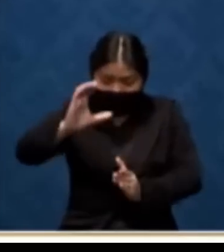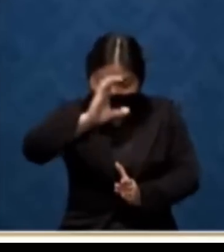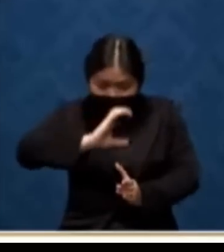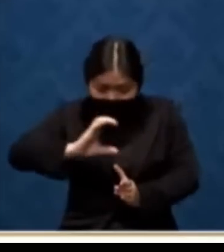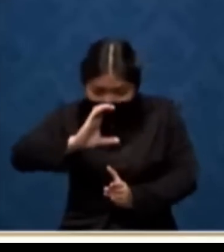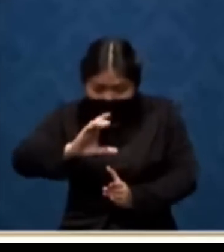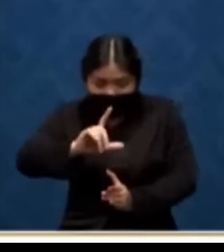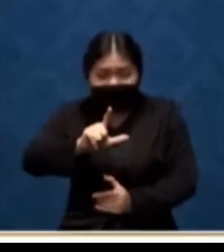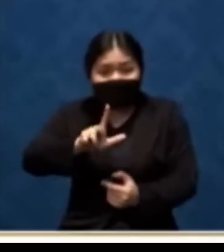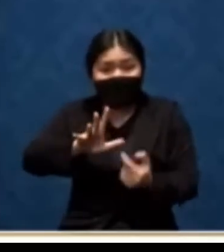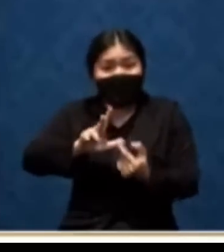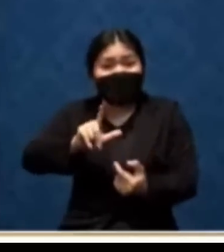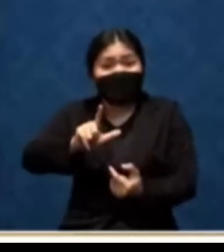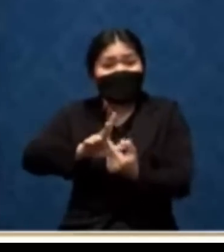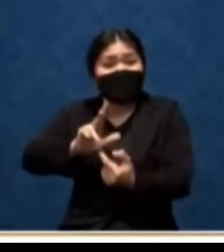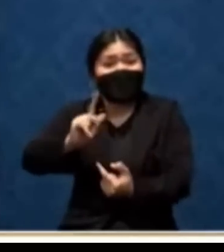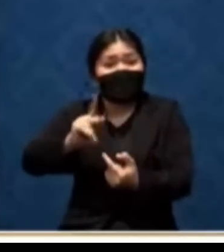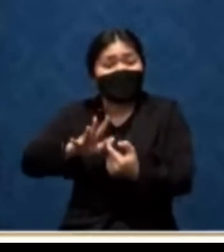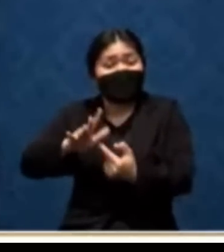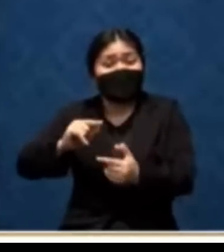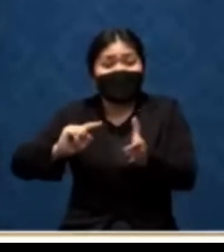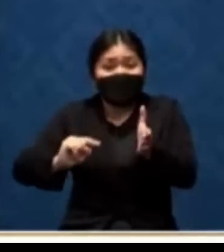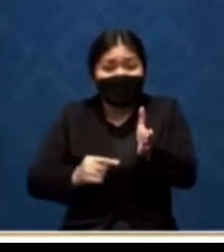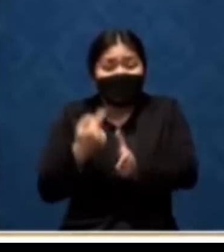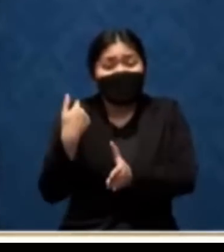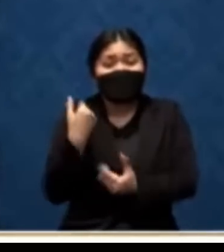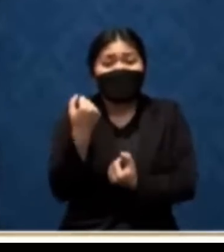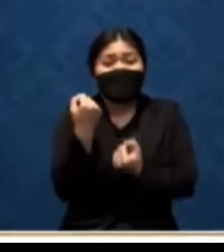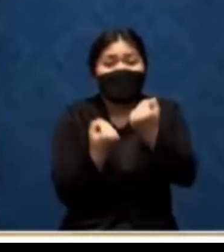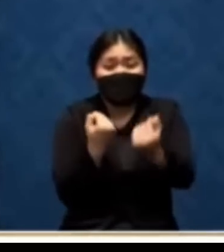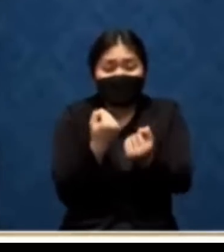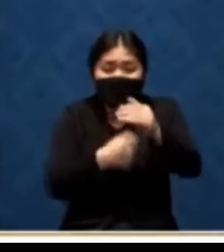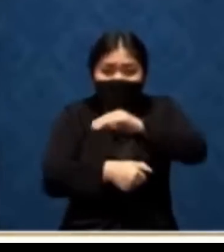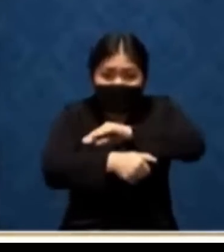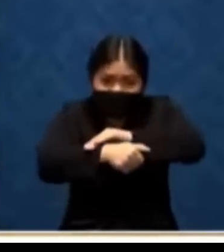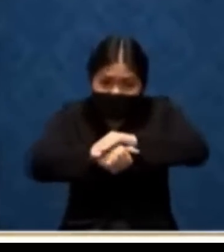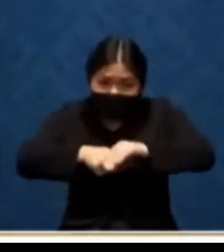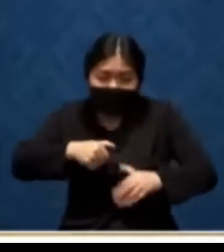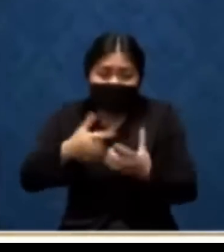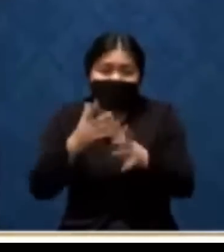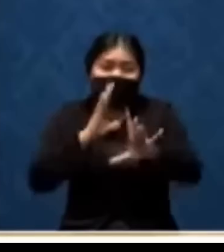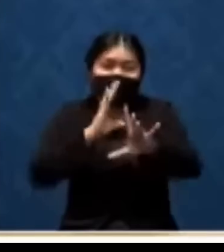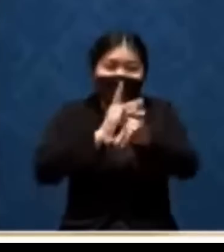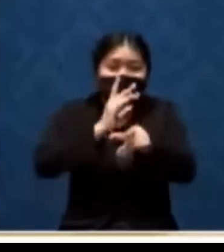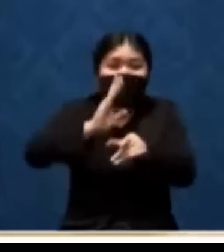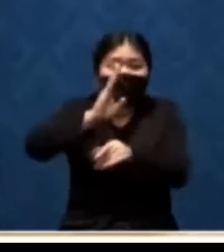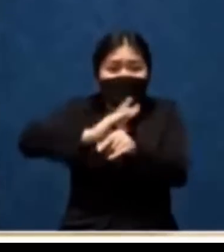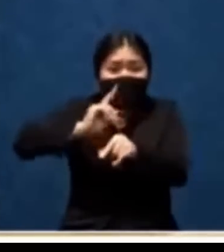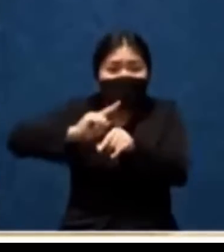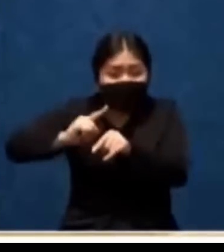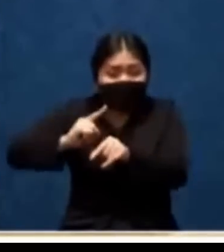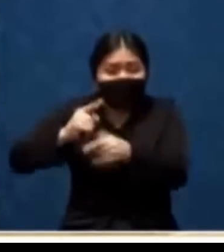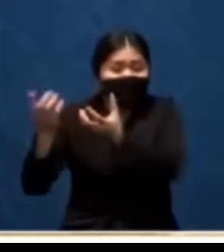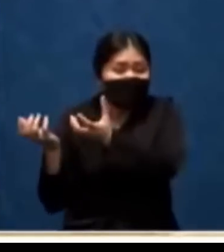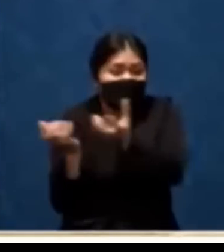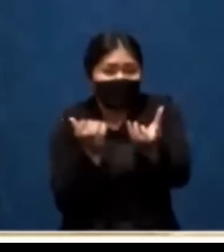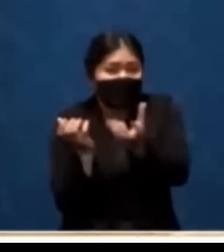จออย่างแรกเลยครับคือรถแอบขนเหล้าเบียร์หนีภาษีหลายรายการแล้วสภาพบ้านน